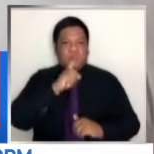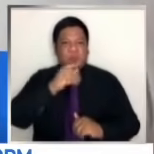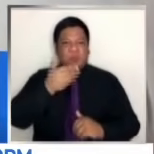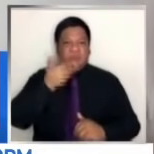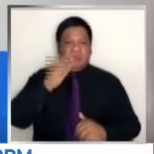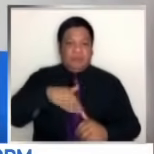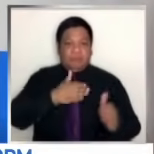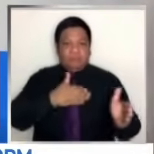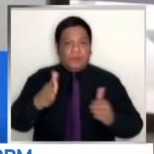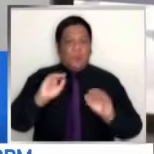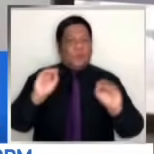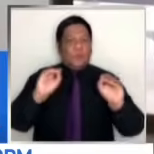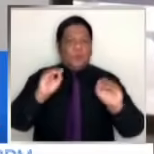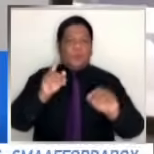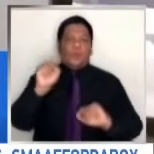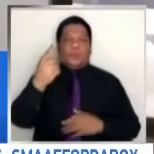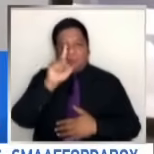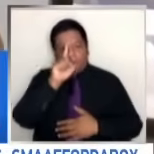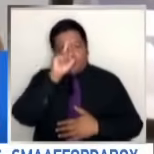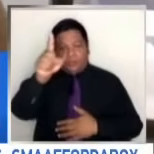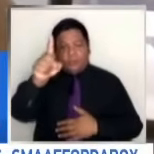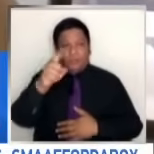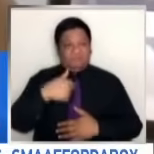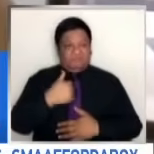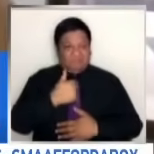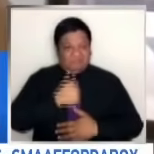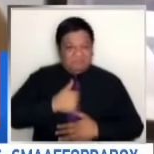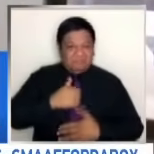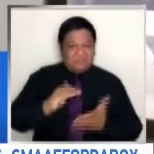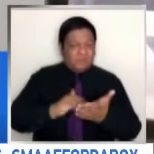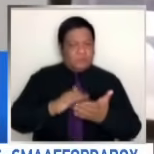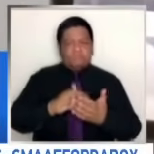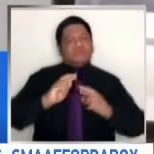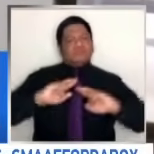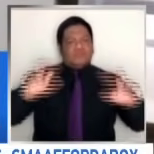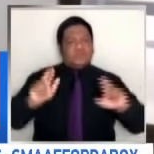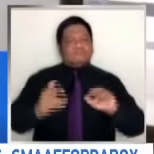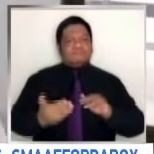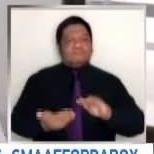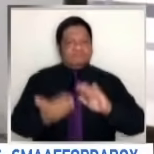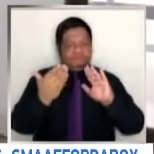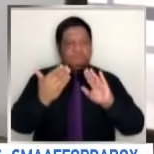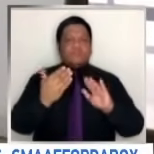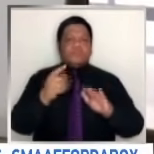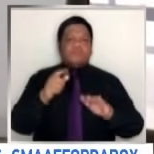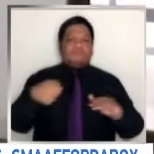Pero wala raw siyang balak humingi ng tawad at handang harapin ang reklamang frustrated homicide.